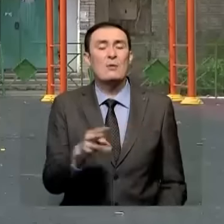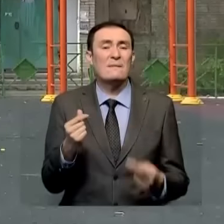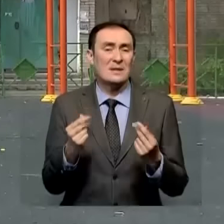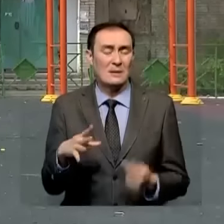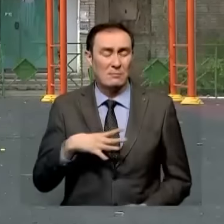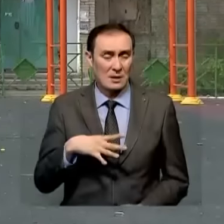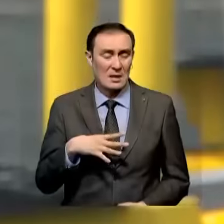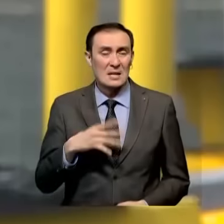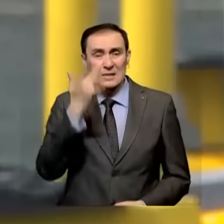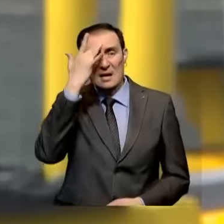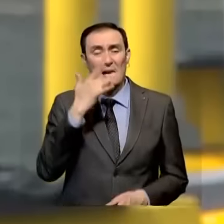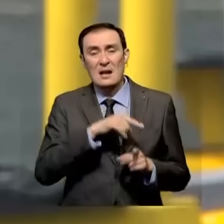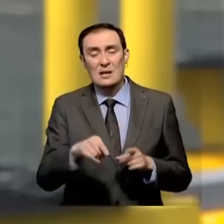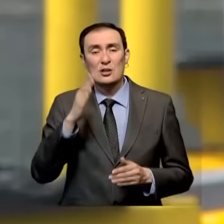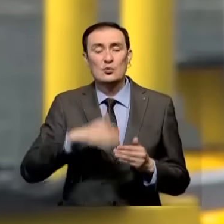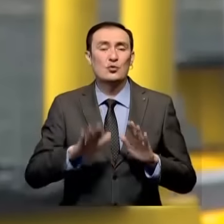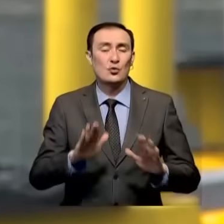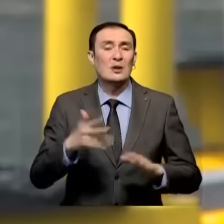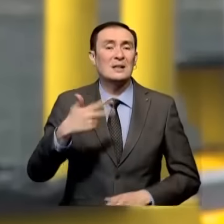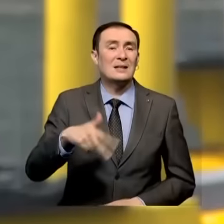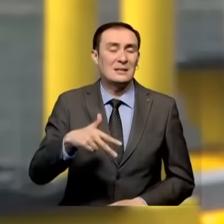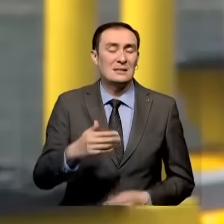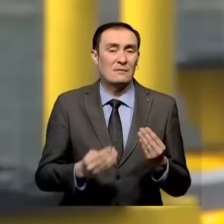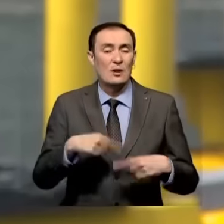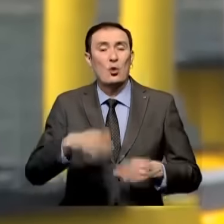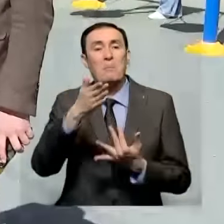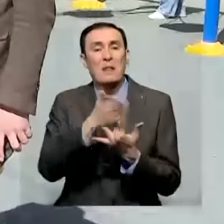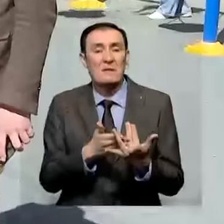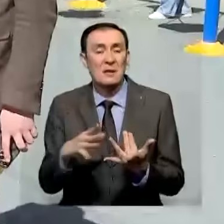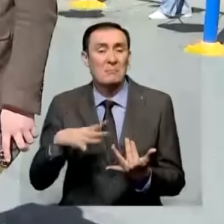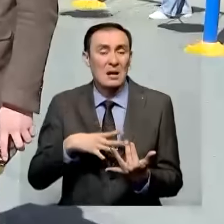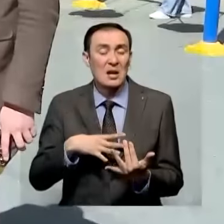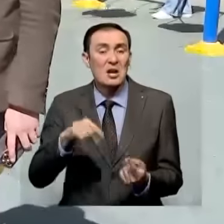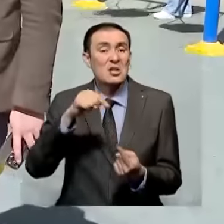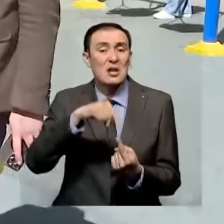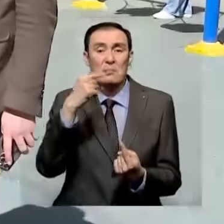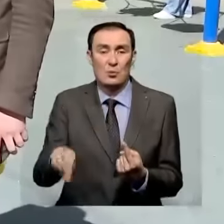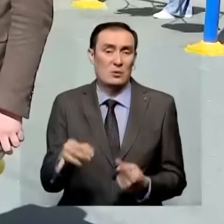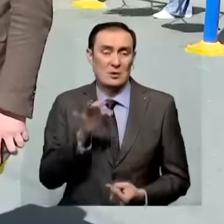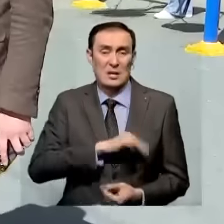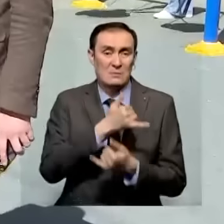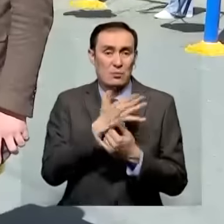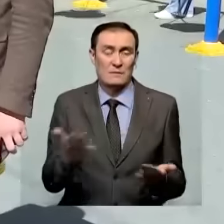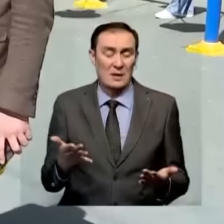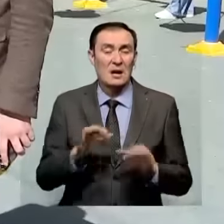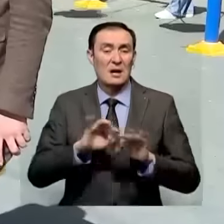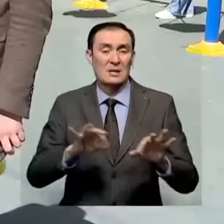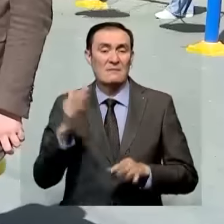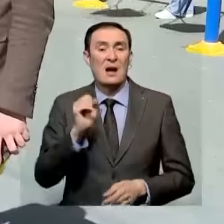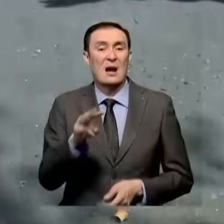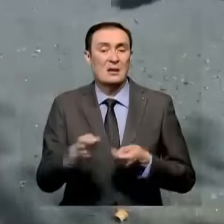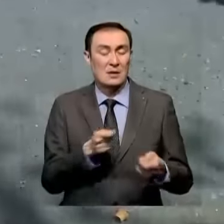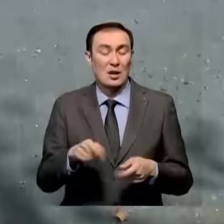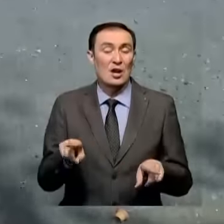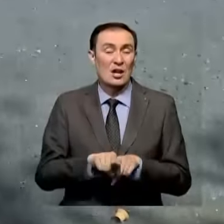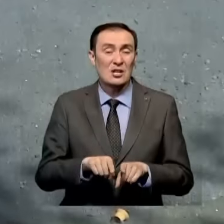миллионов тенге. За лето успели завершить лишь 30, но половина из них оказалась непригодной для использования, рассказали в Акимате.